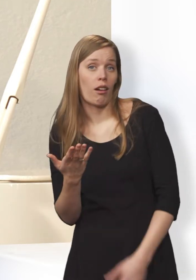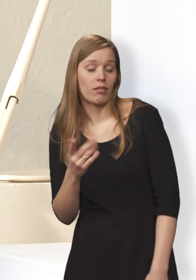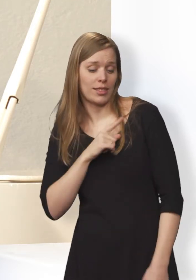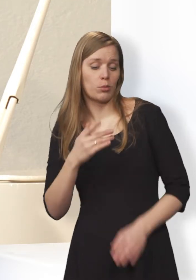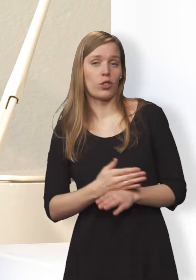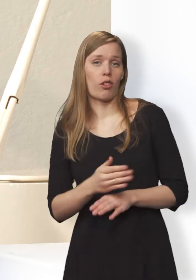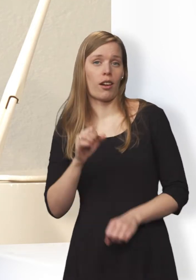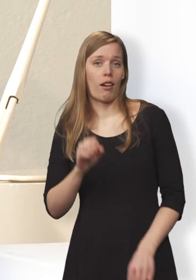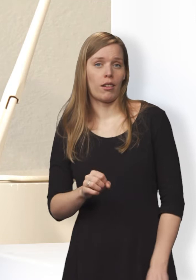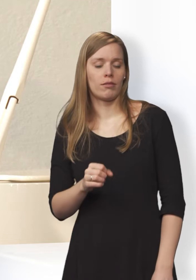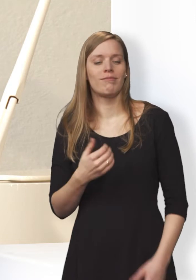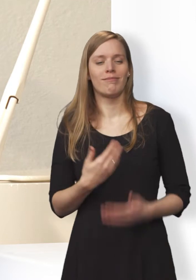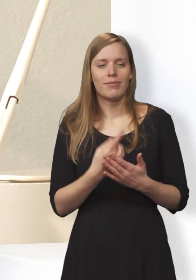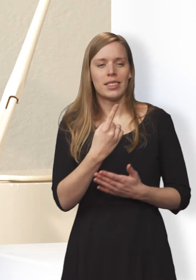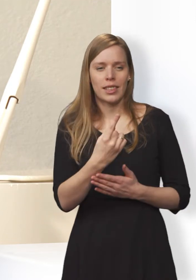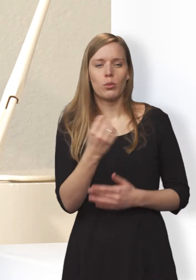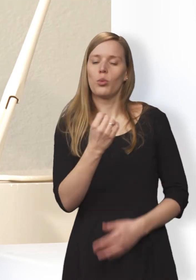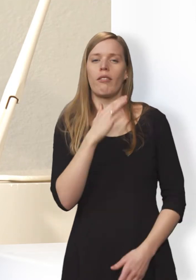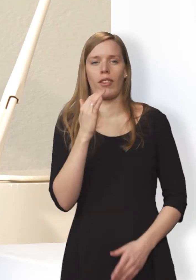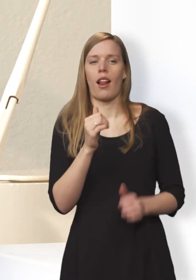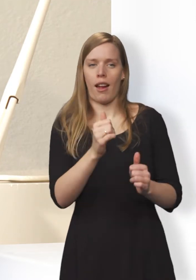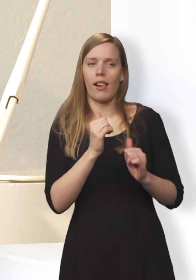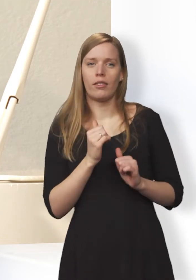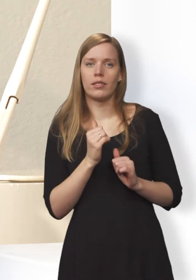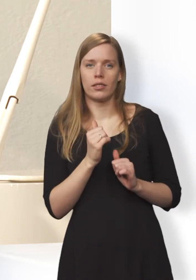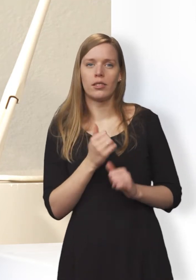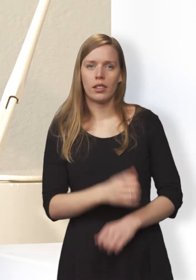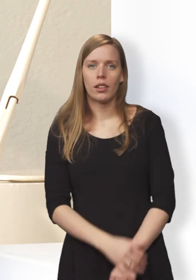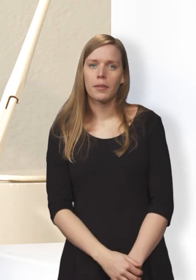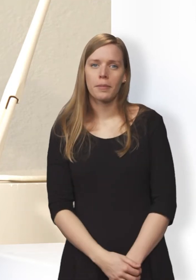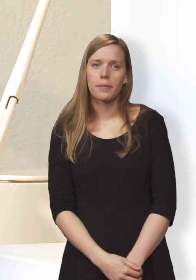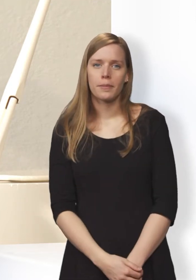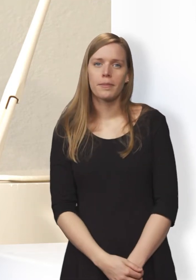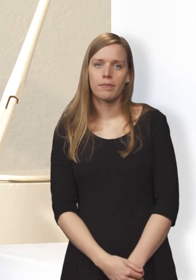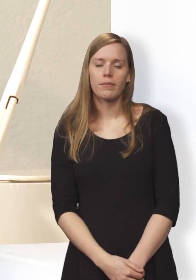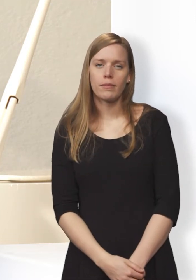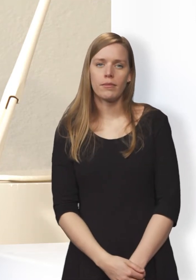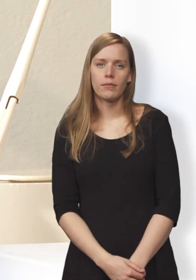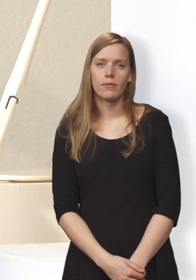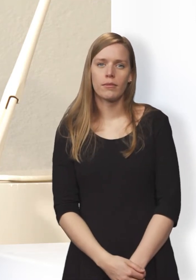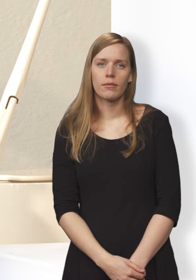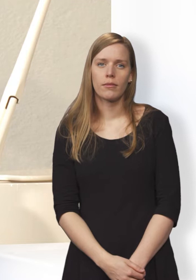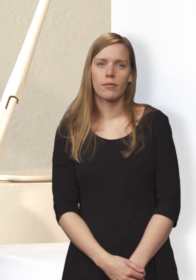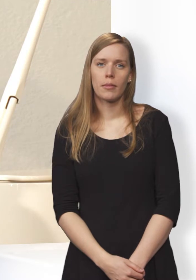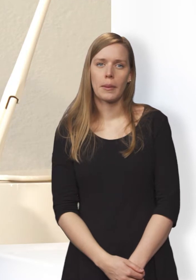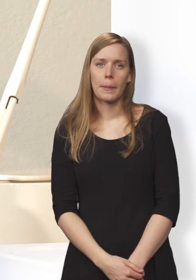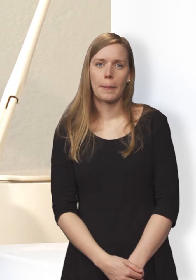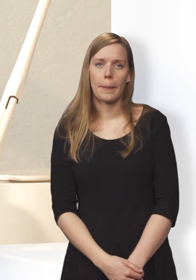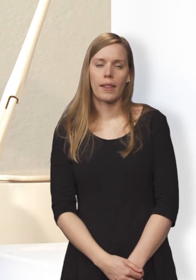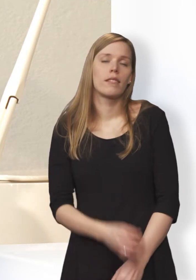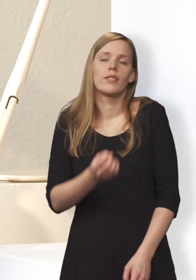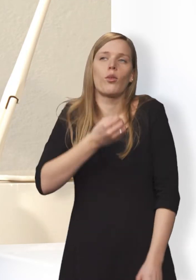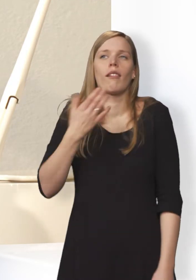und starrt sie mir sehr stark geholfen und dann das ich muss ganz ehrlich sagen ich habe mir den